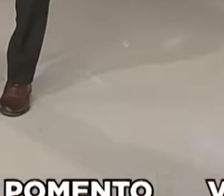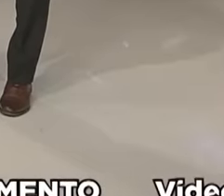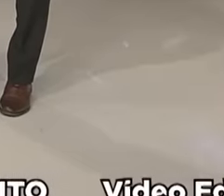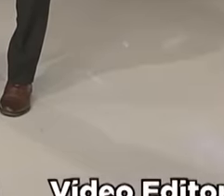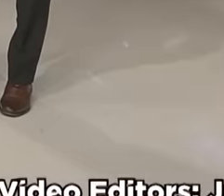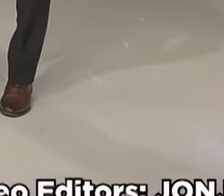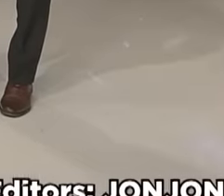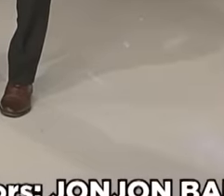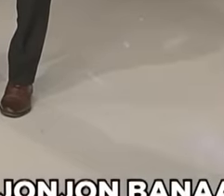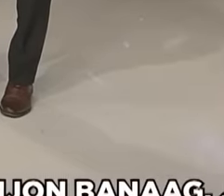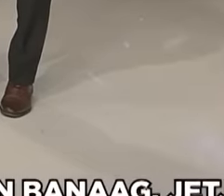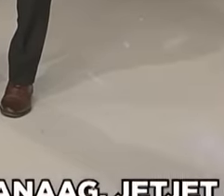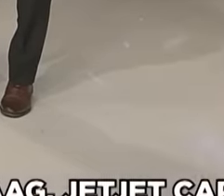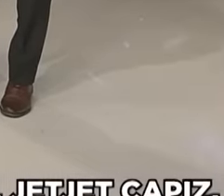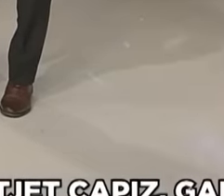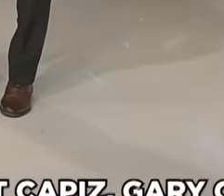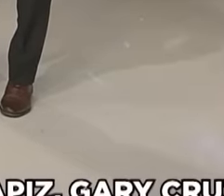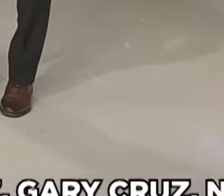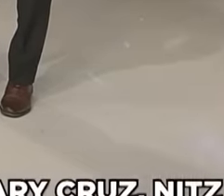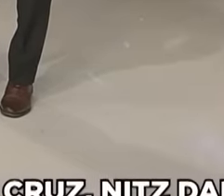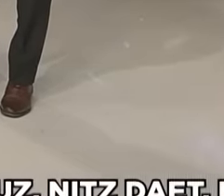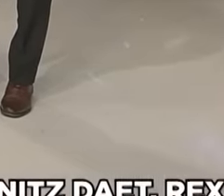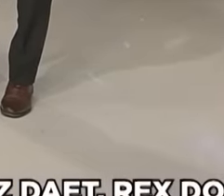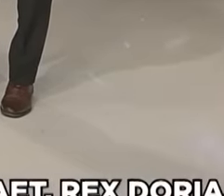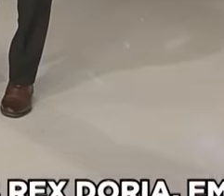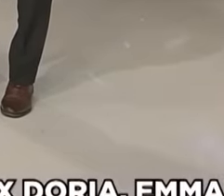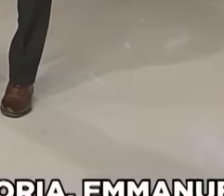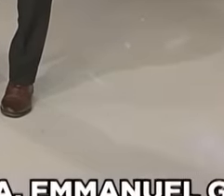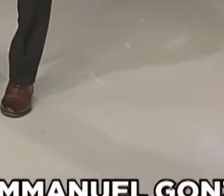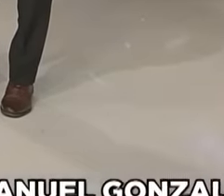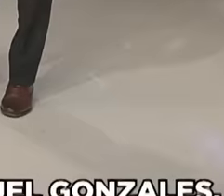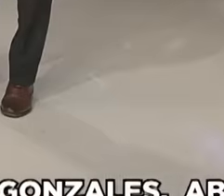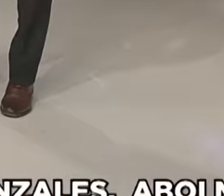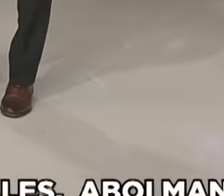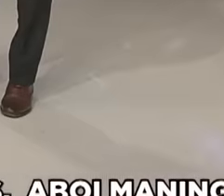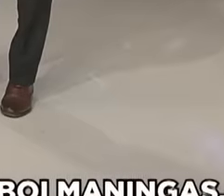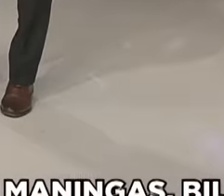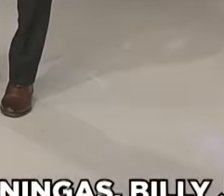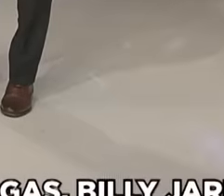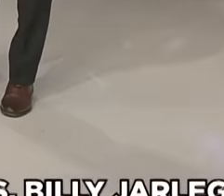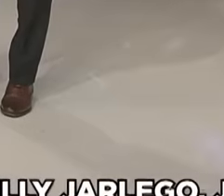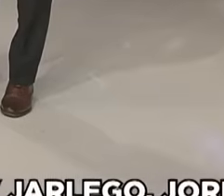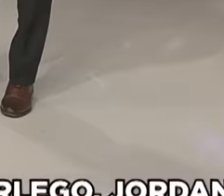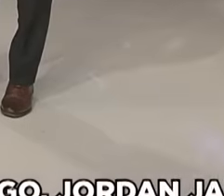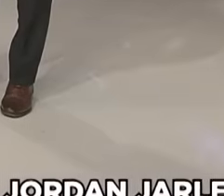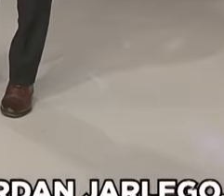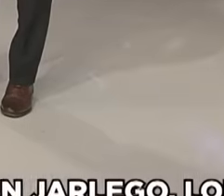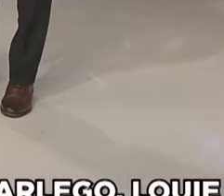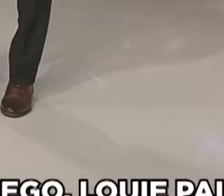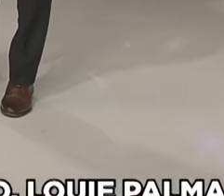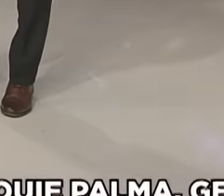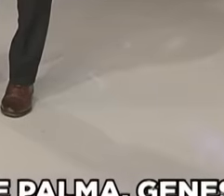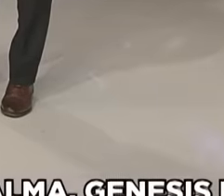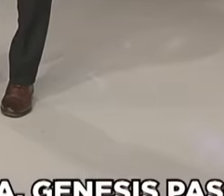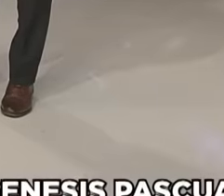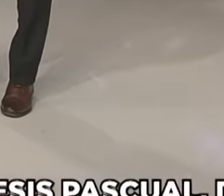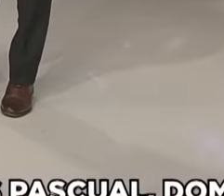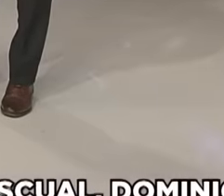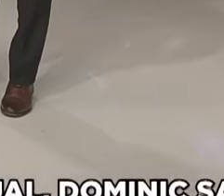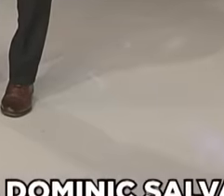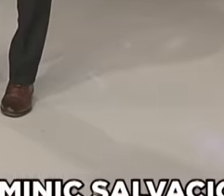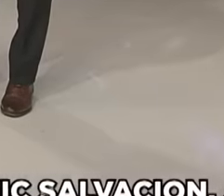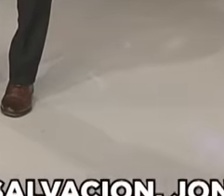tree sa bahay namin. Ako, first week of November, may Christmas tree na. Ako, November 1, bago mag-November. Hindi,